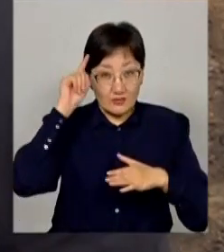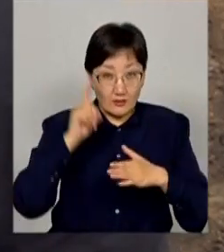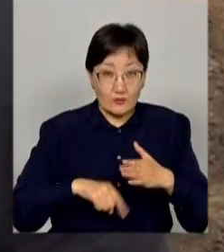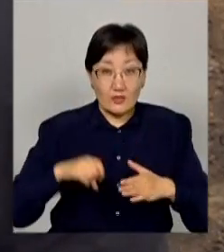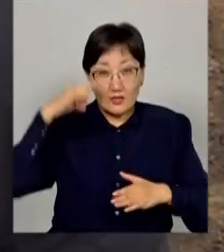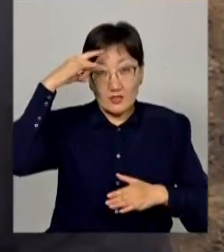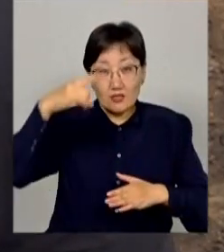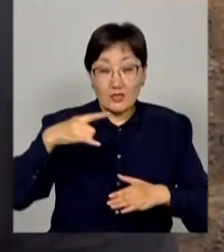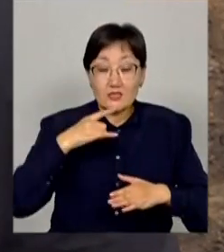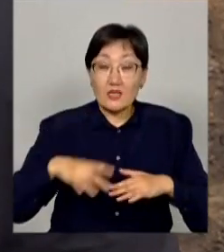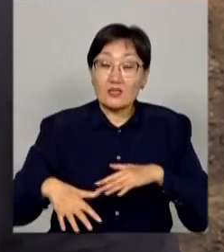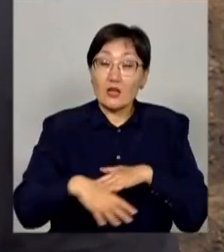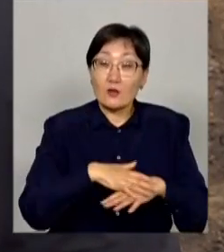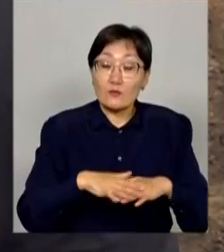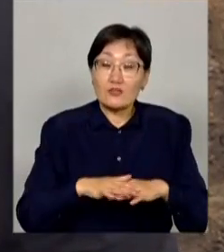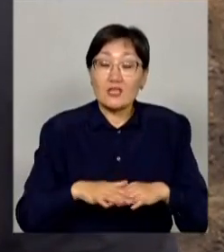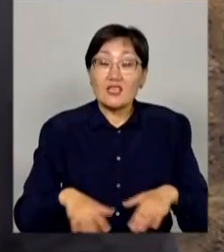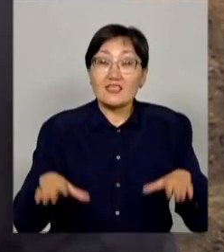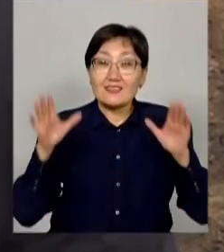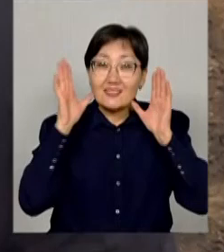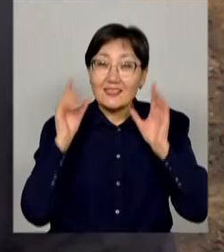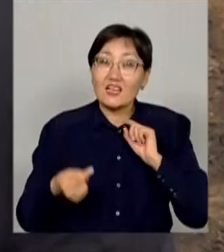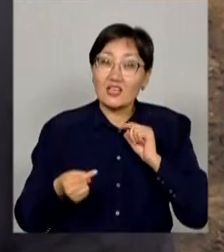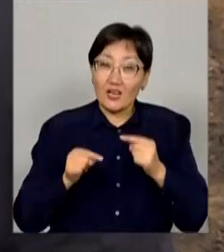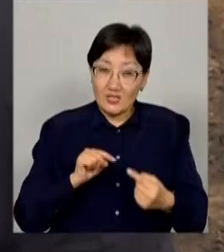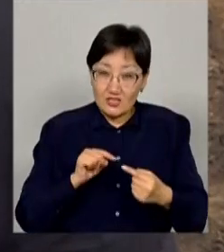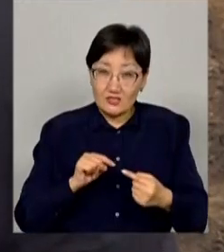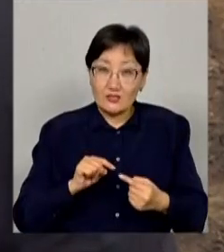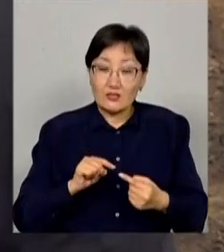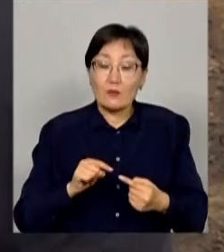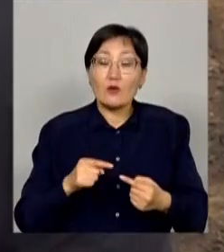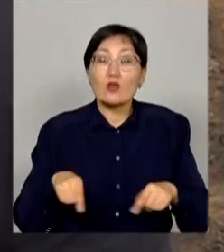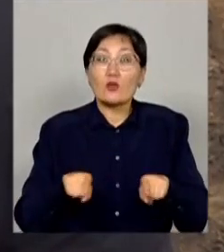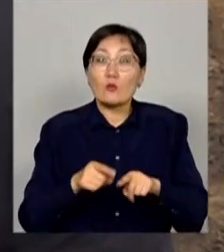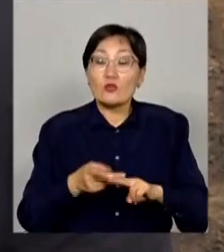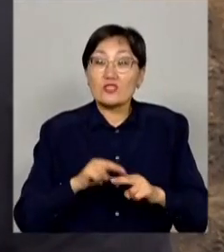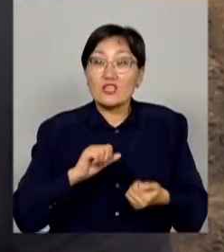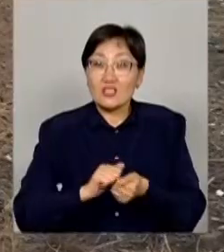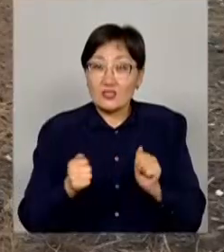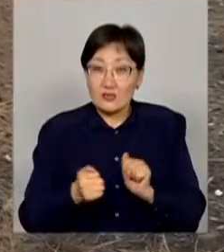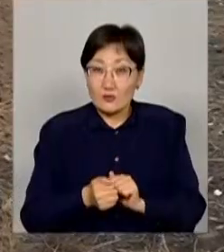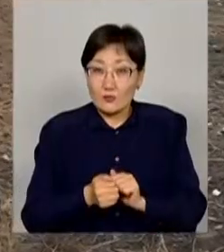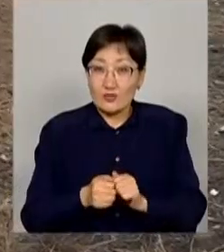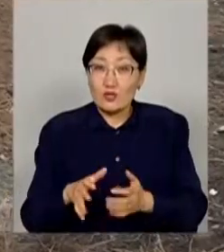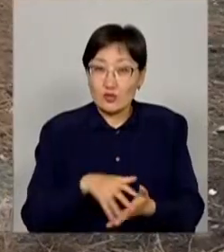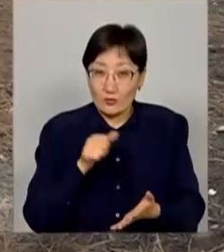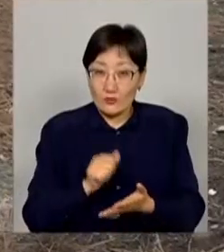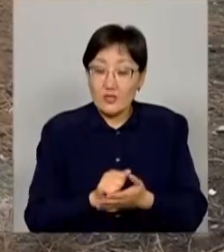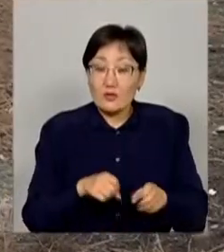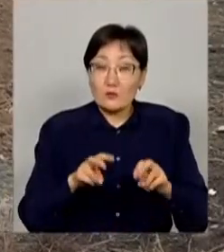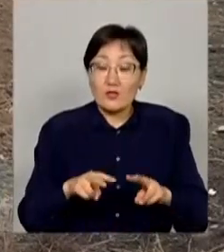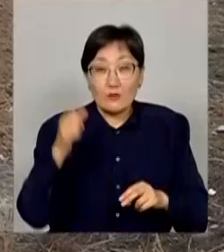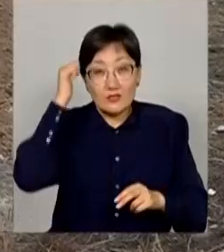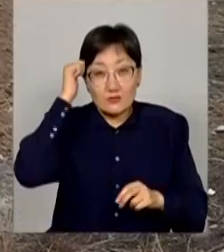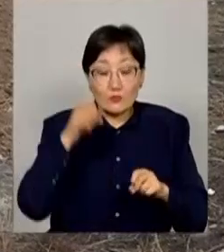қазақ даласына келгеннен кейін жаңа дінге қайшы болғандықтан бұл тастардың көбісі жойылған болатын қайткенмен сарапшылар